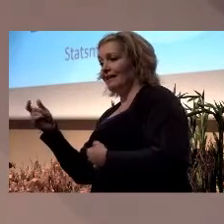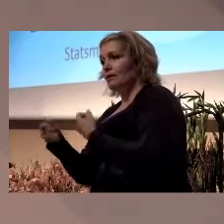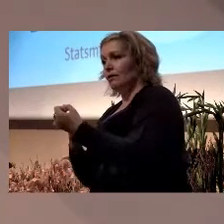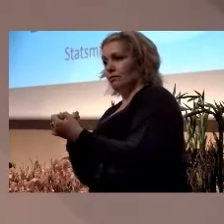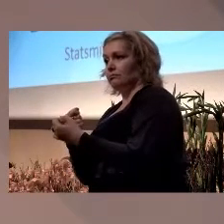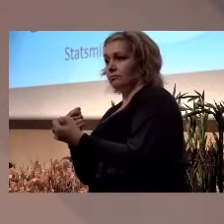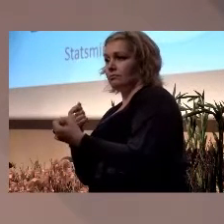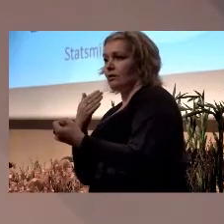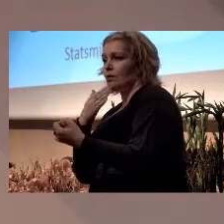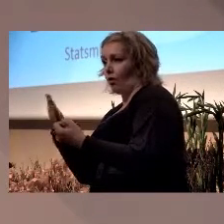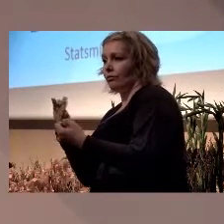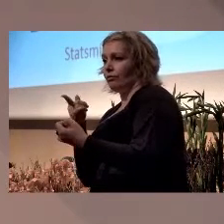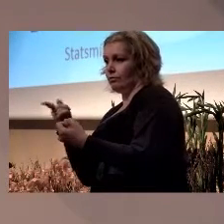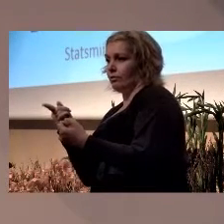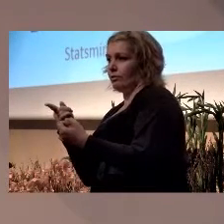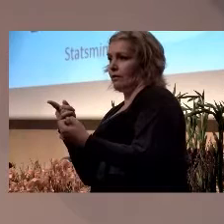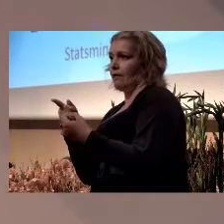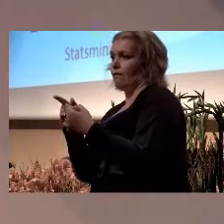godt